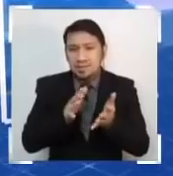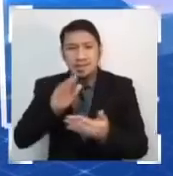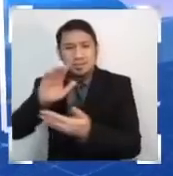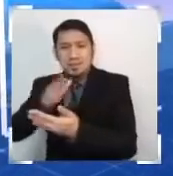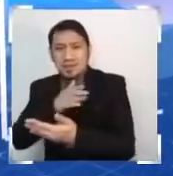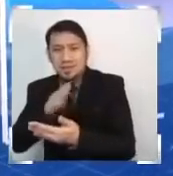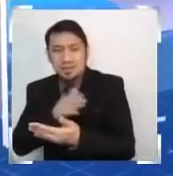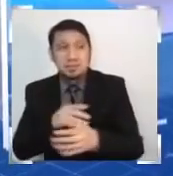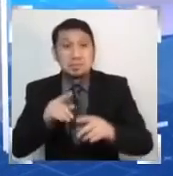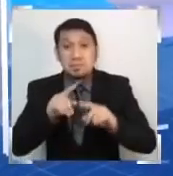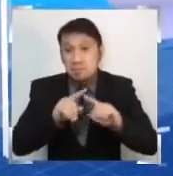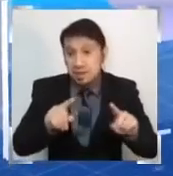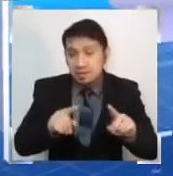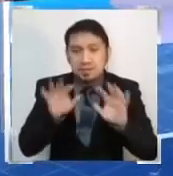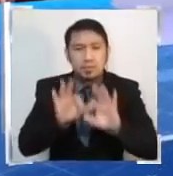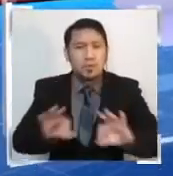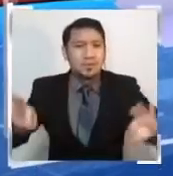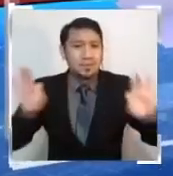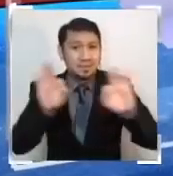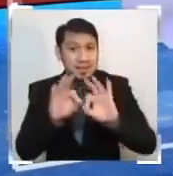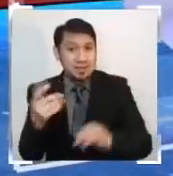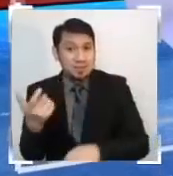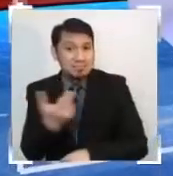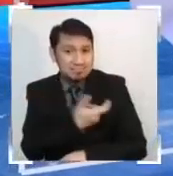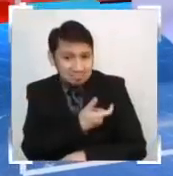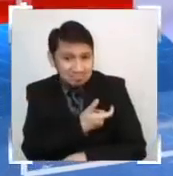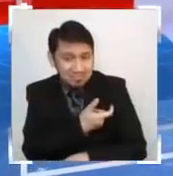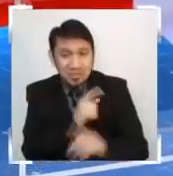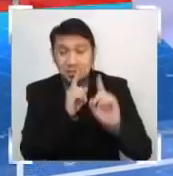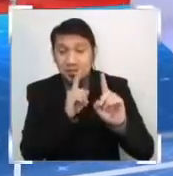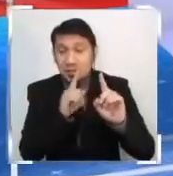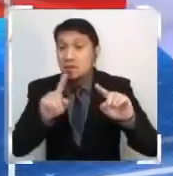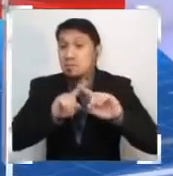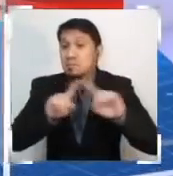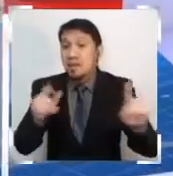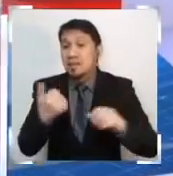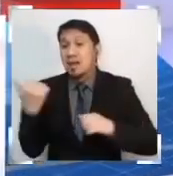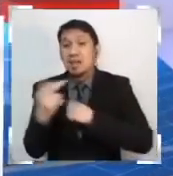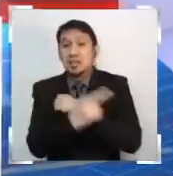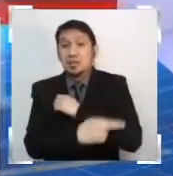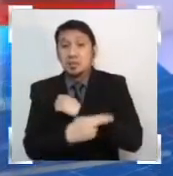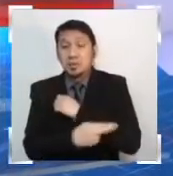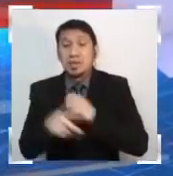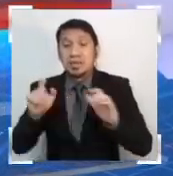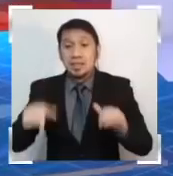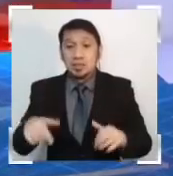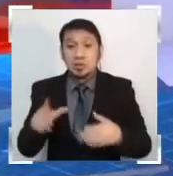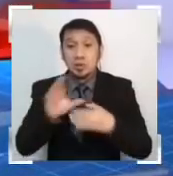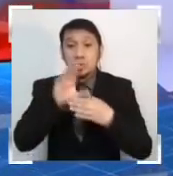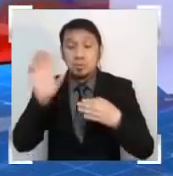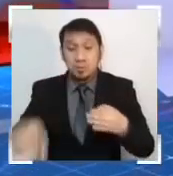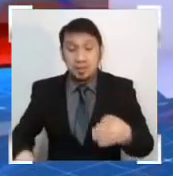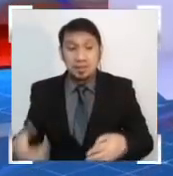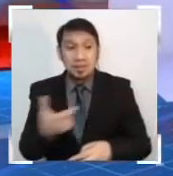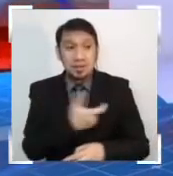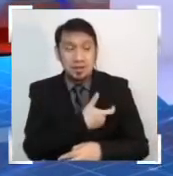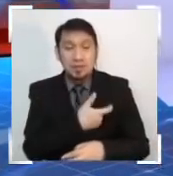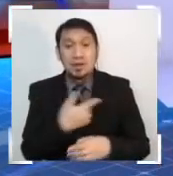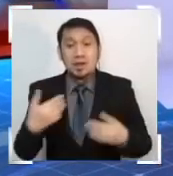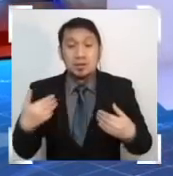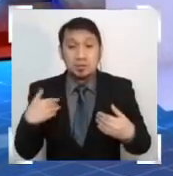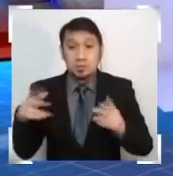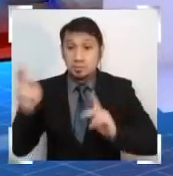na ang mga dadalo. Pero marami pa rin rehiyon ang naghahabol na makumpleto ang bakuna ng kalahati ng kanilang